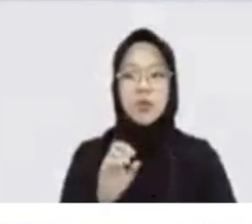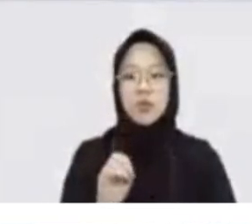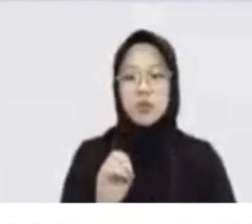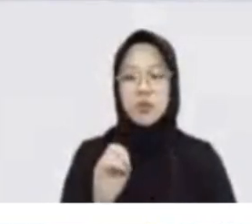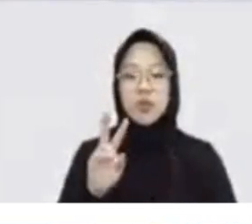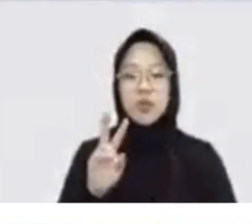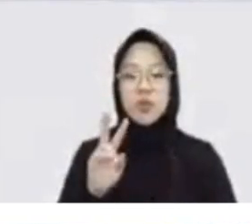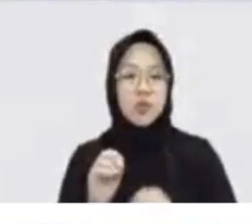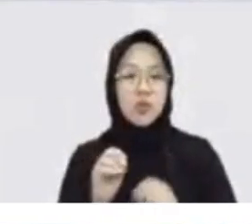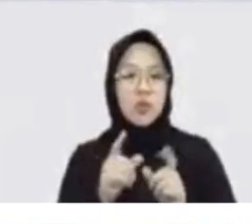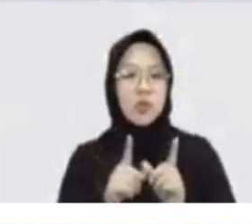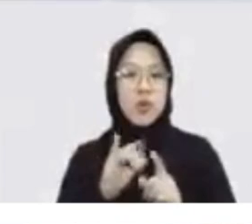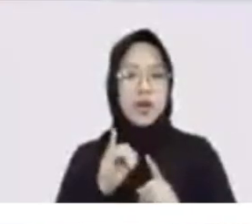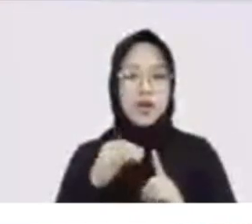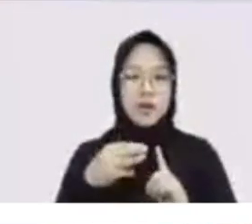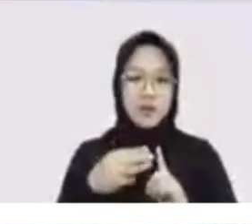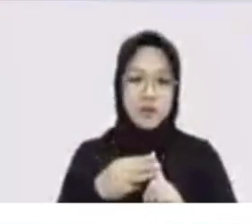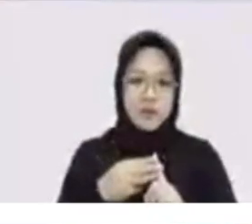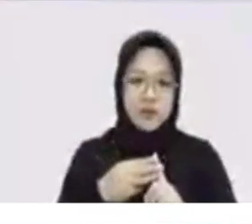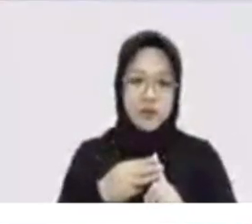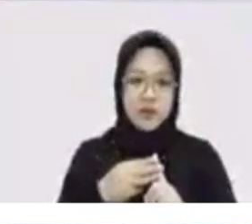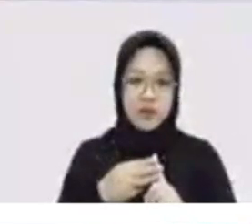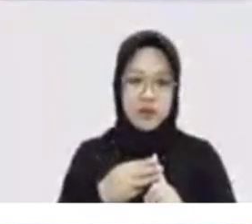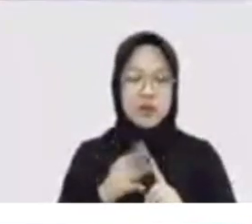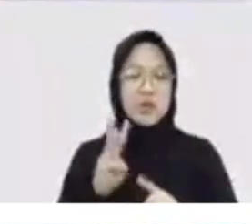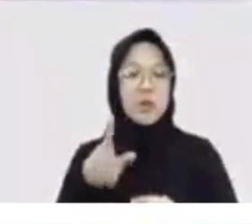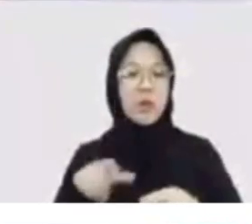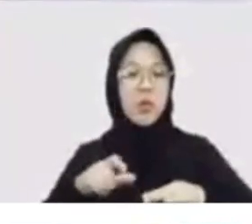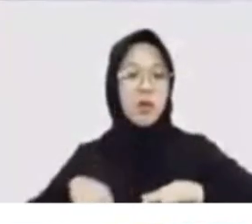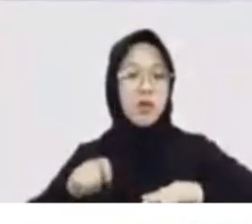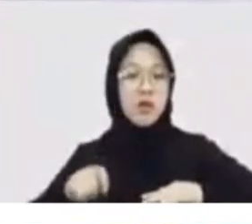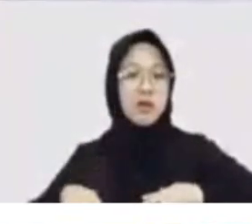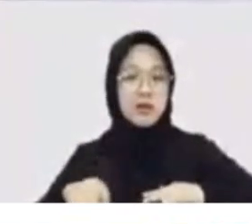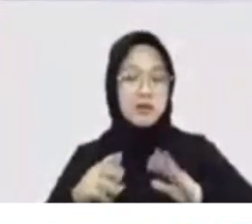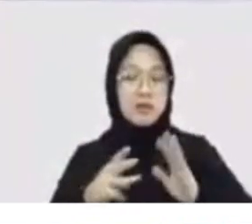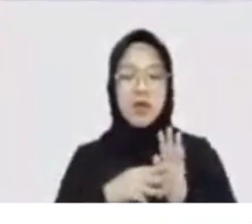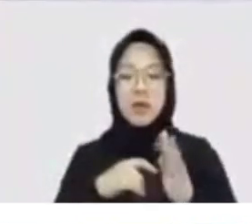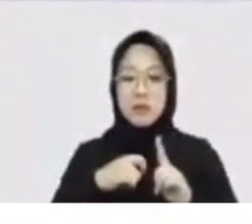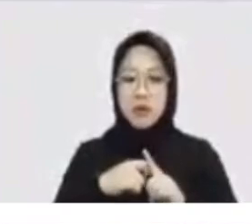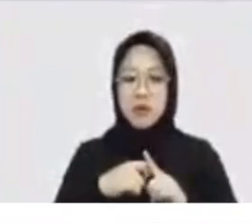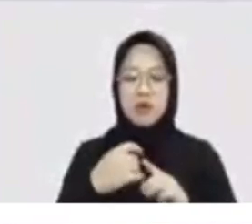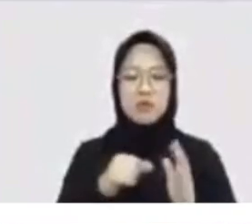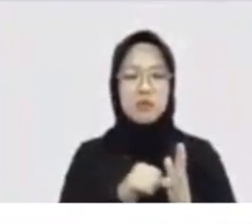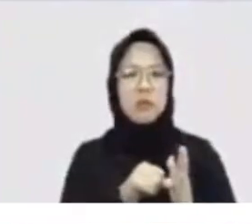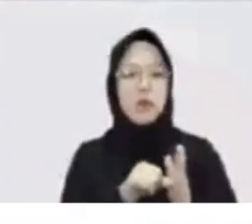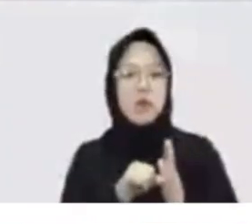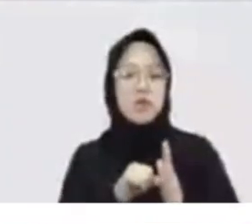menit waktu indonesia barat oleh Hakim k di atas dengan dibu